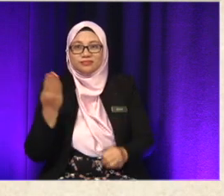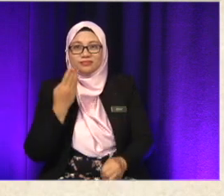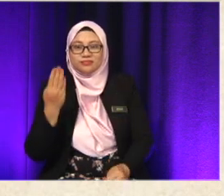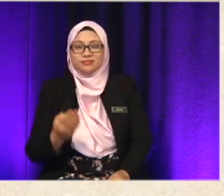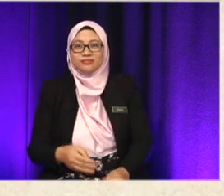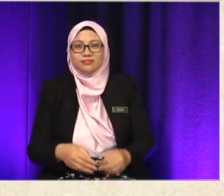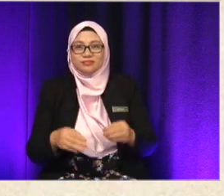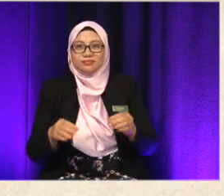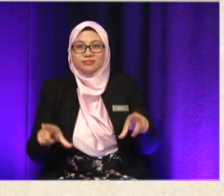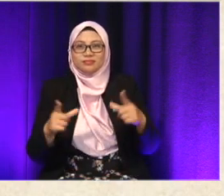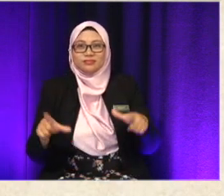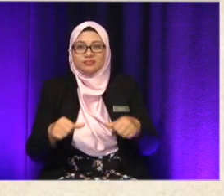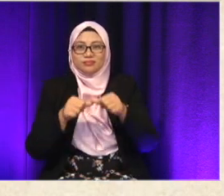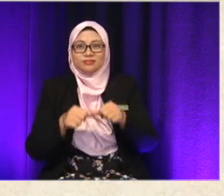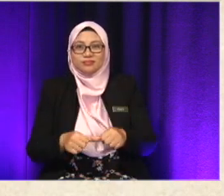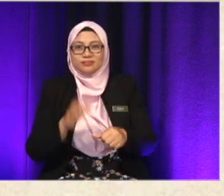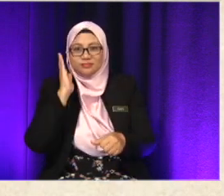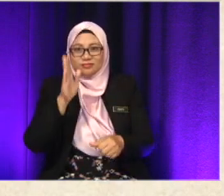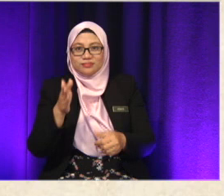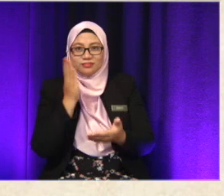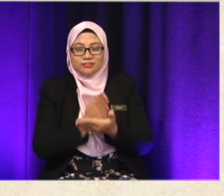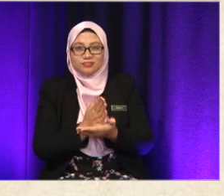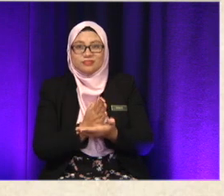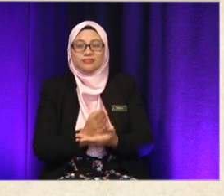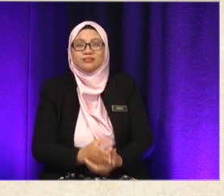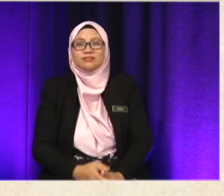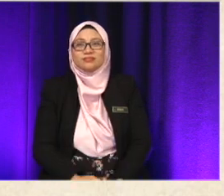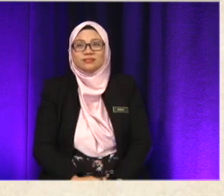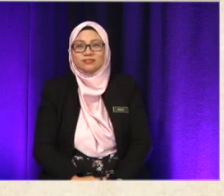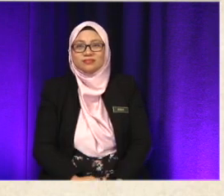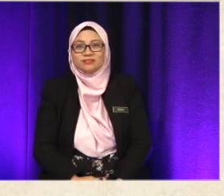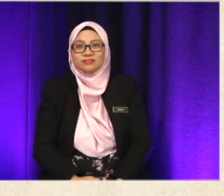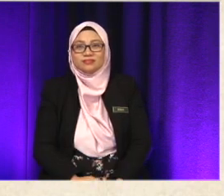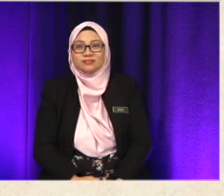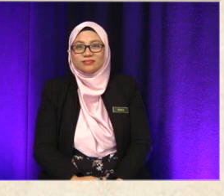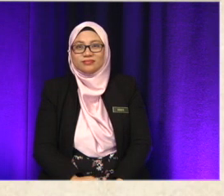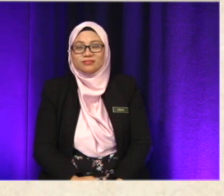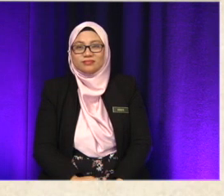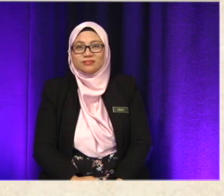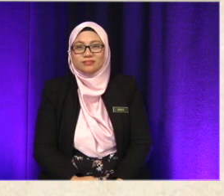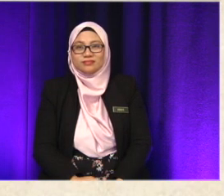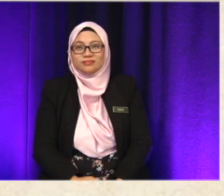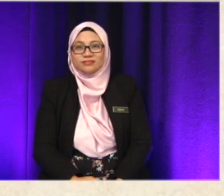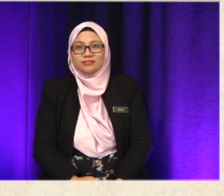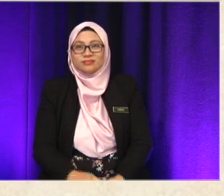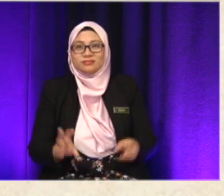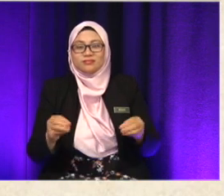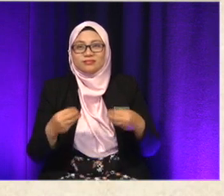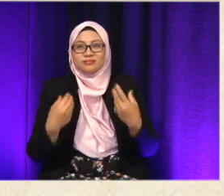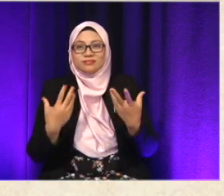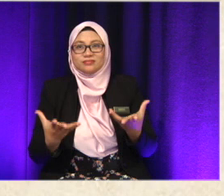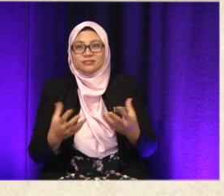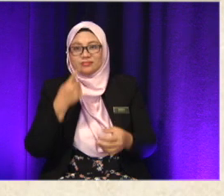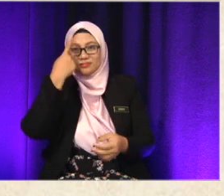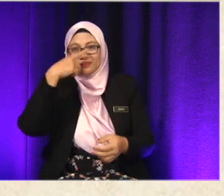sini kan. Dia akan block ni Ni ada ball bearing ni Okey. Okey, kita teruskan lagi insya-Allah. Ini sebenarnya banyak untuk